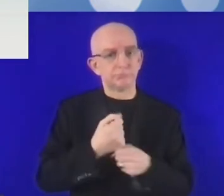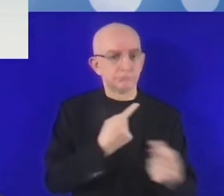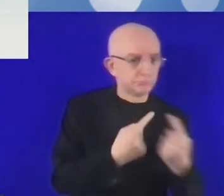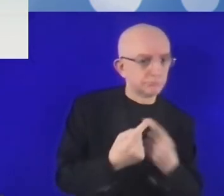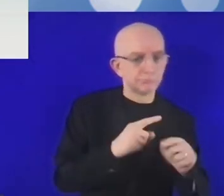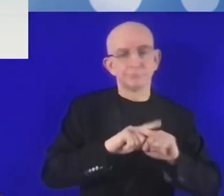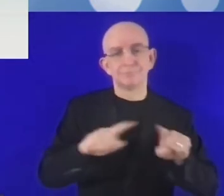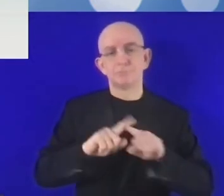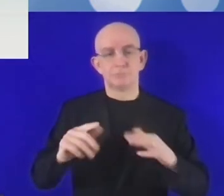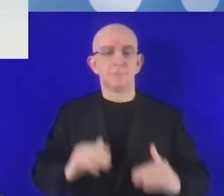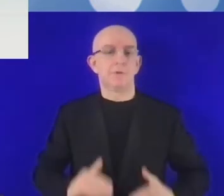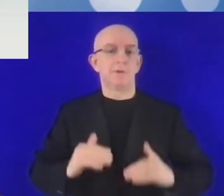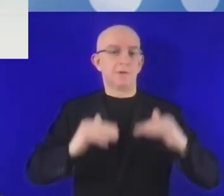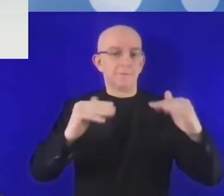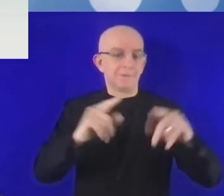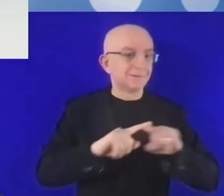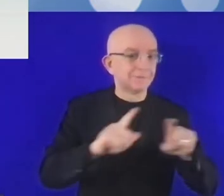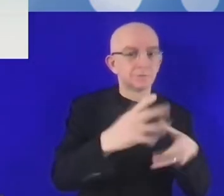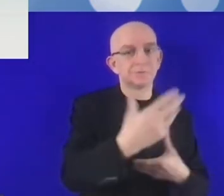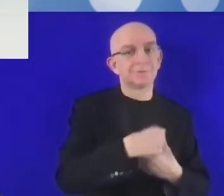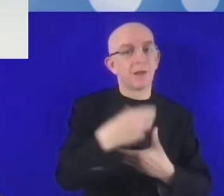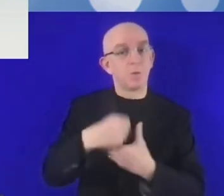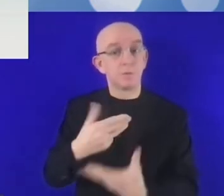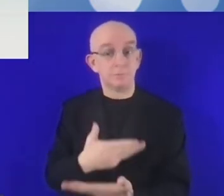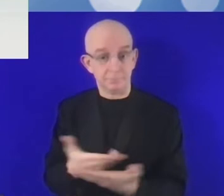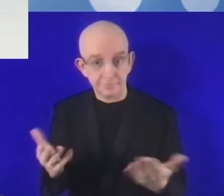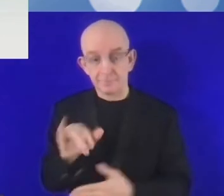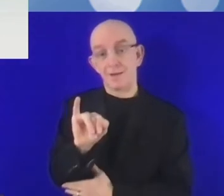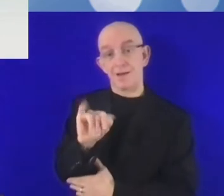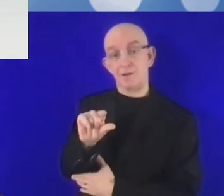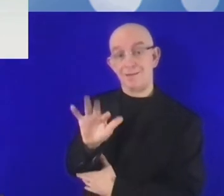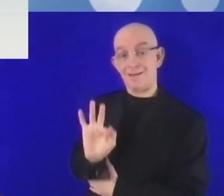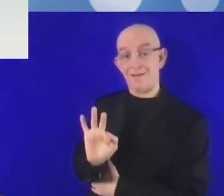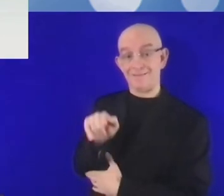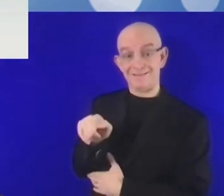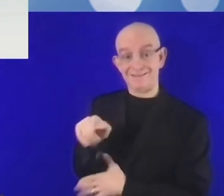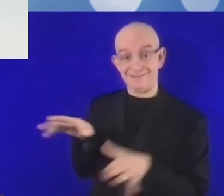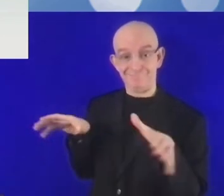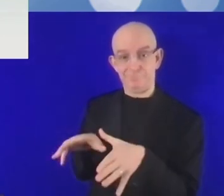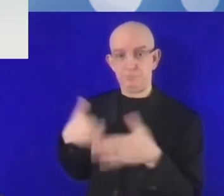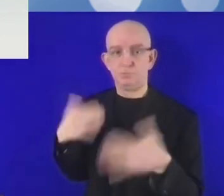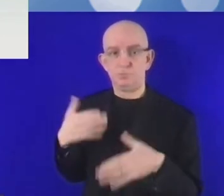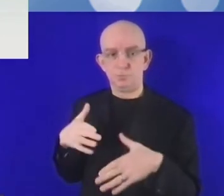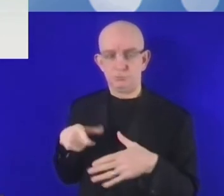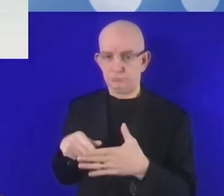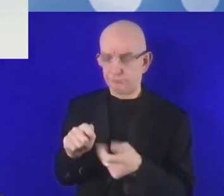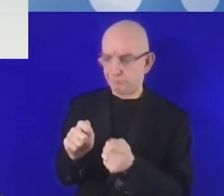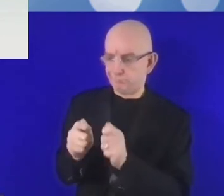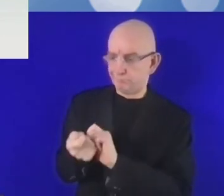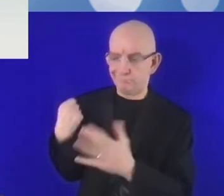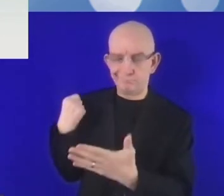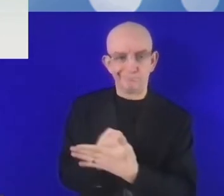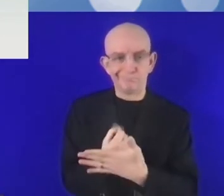qui font partie de RIPE coordonnent leurs efforts, grâce à quoi nous pouvons jouir des possibilités